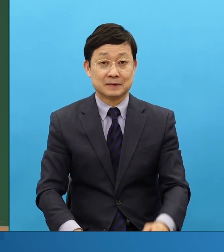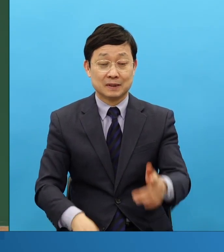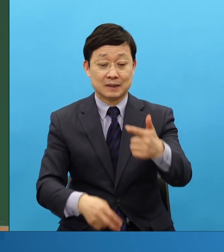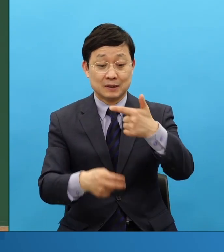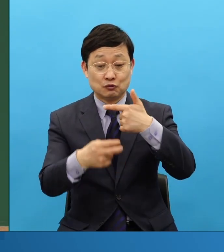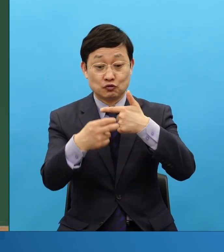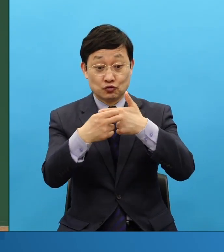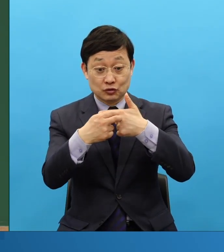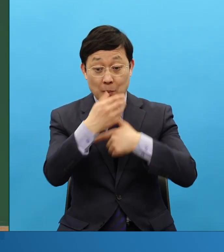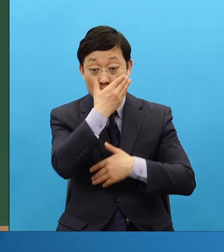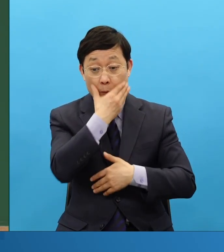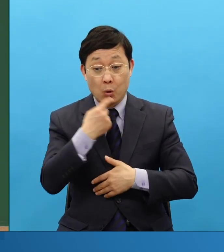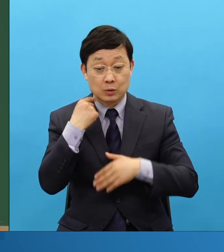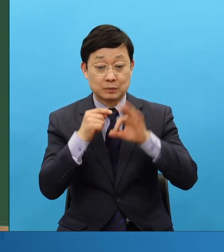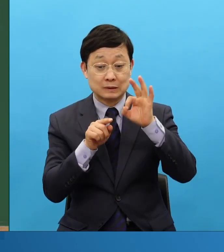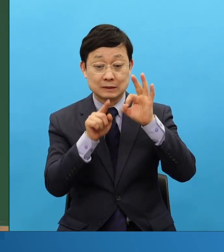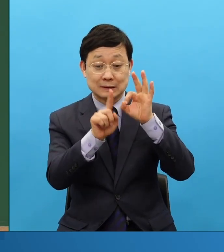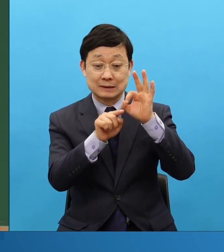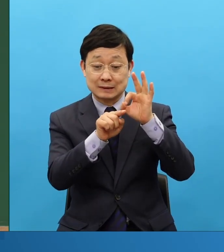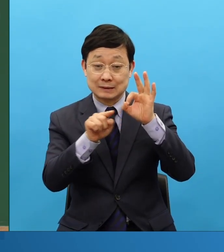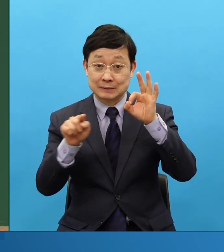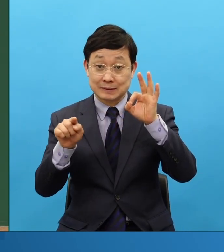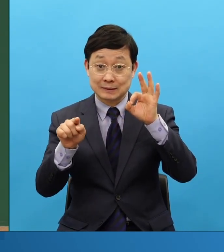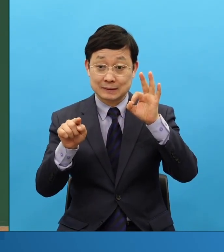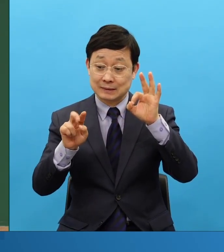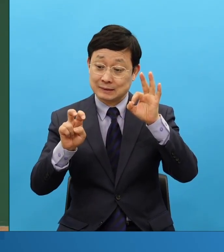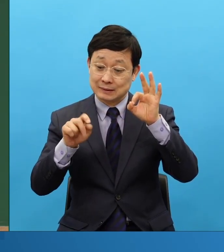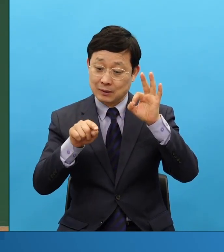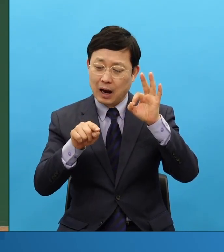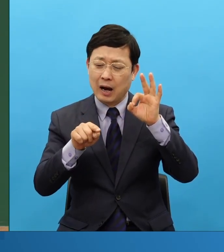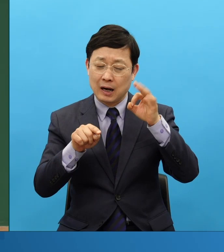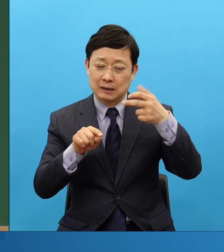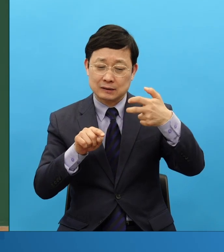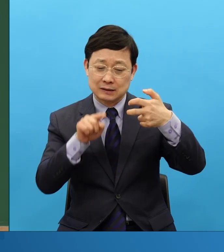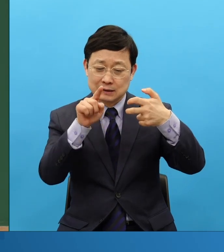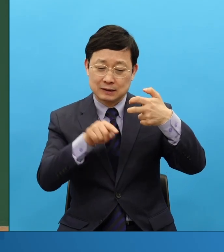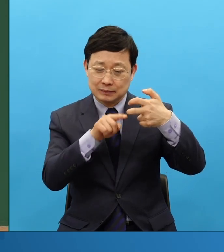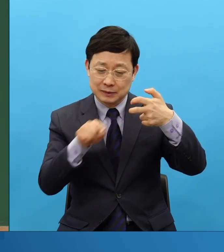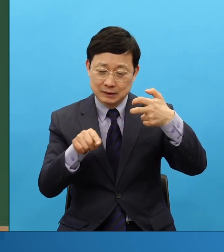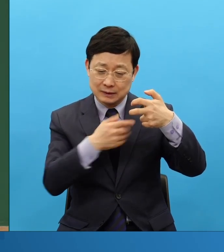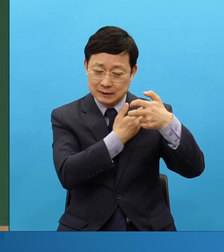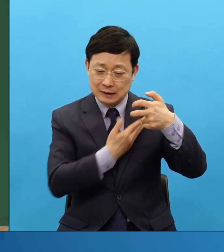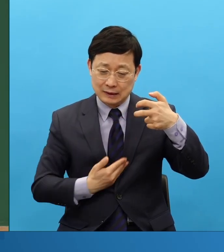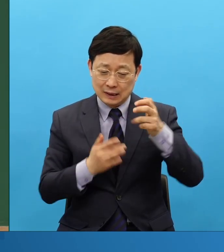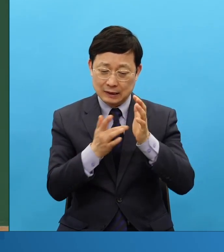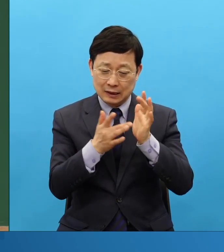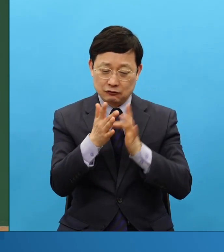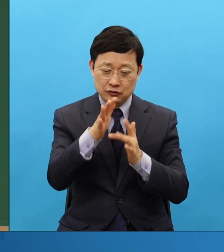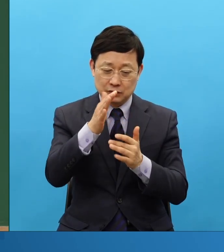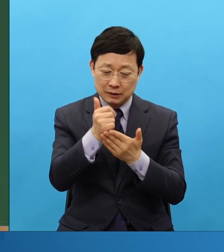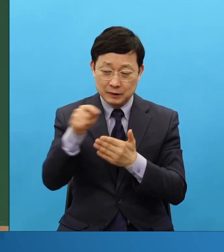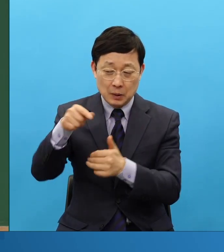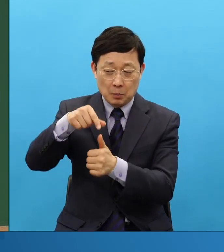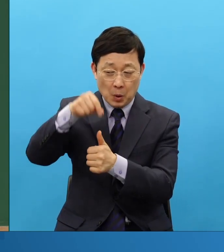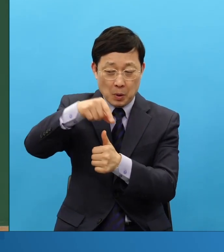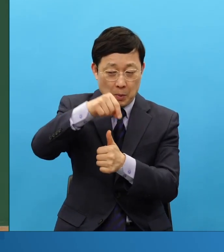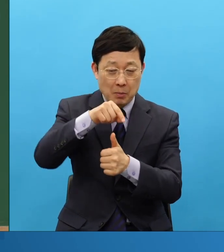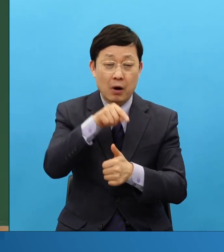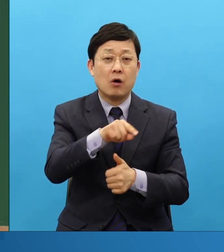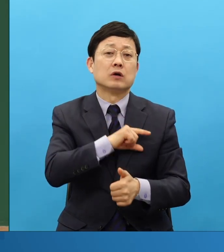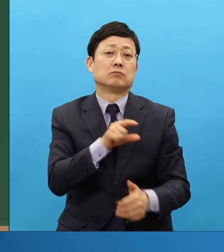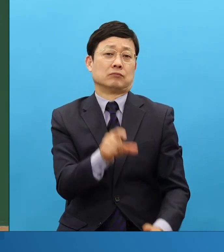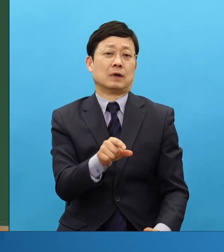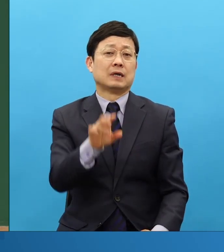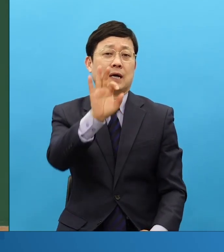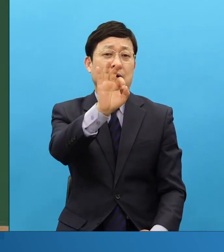70인이 뽑힌 사람들이에요. And these are people who were originally chosen as the 70 workers. 자기들이 선택인 게 아니고요. 하나님의 시간표 속에. In Luke chapter 10, 1